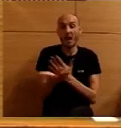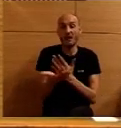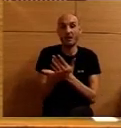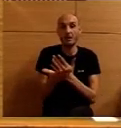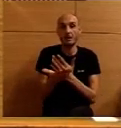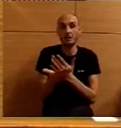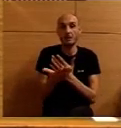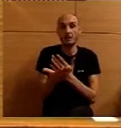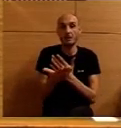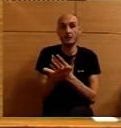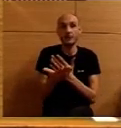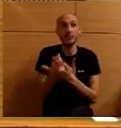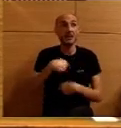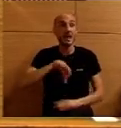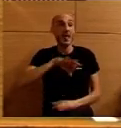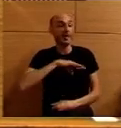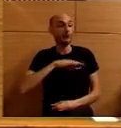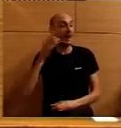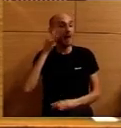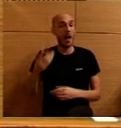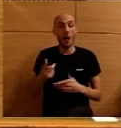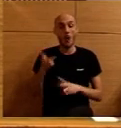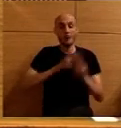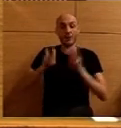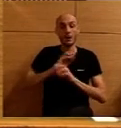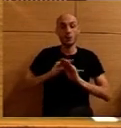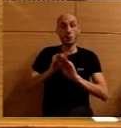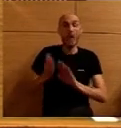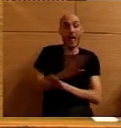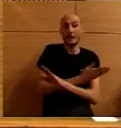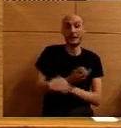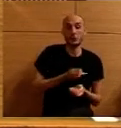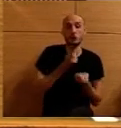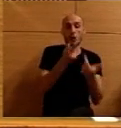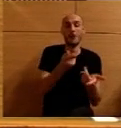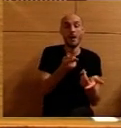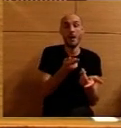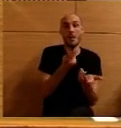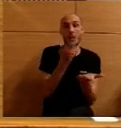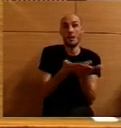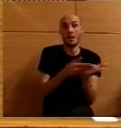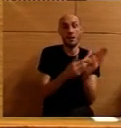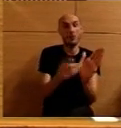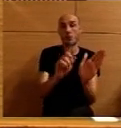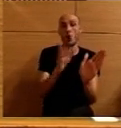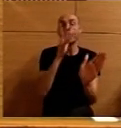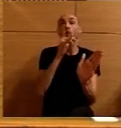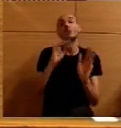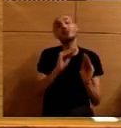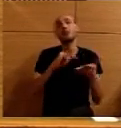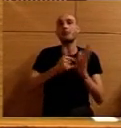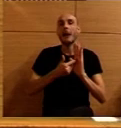que aquesta modificació la senyora diputada no l'ha portat abans perquè en la seva planificació portava que el pla estratègic estaria acabat en